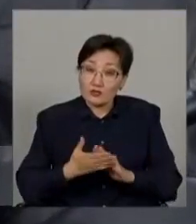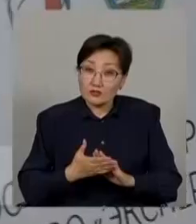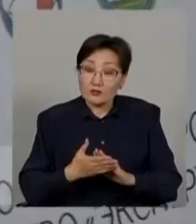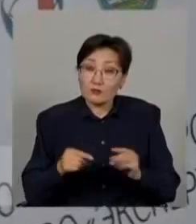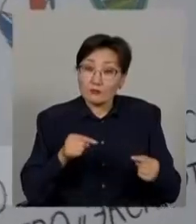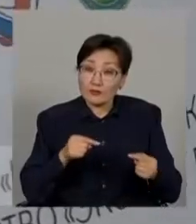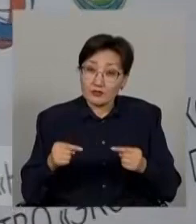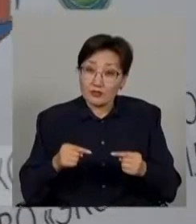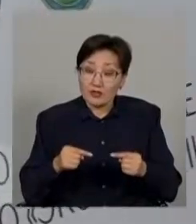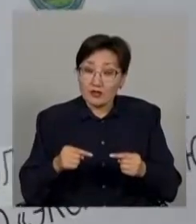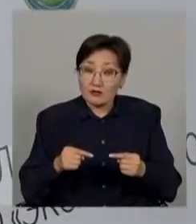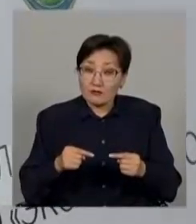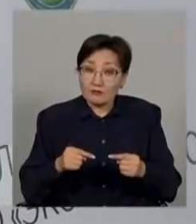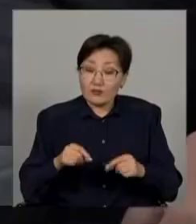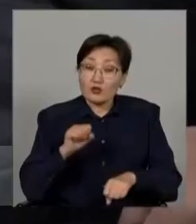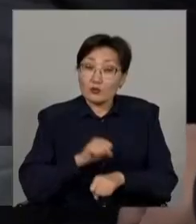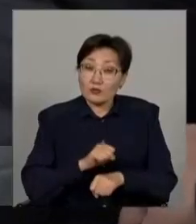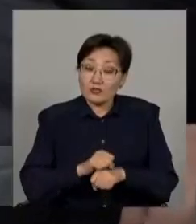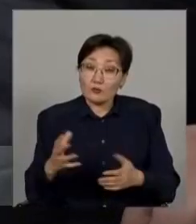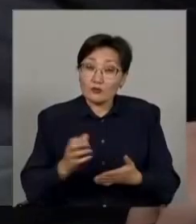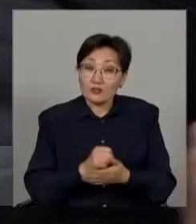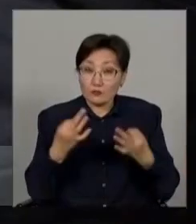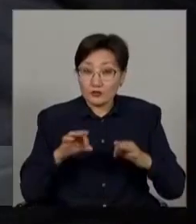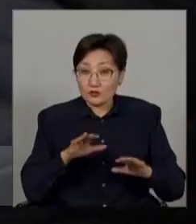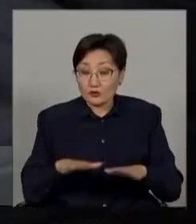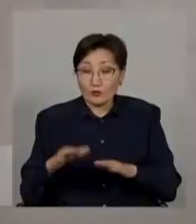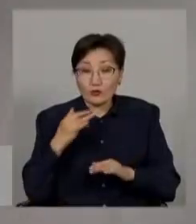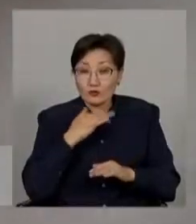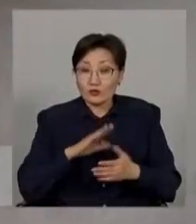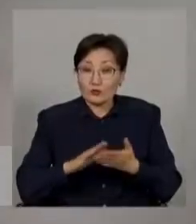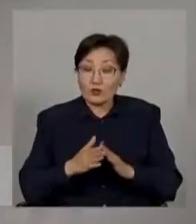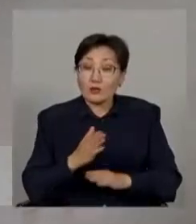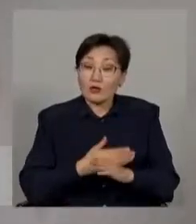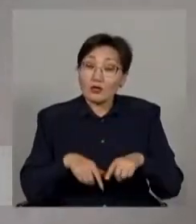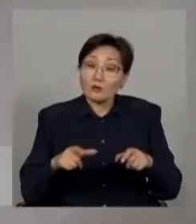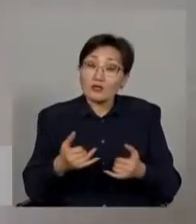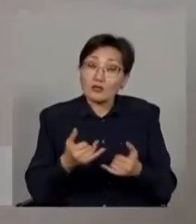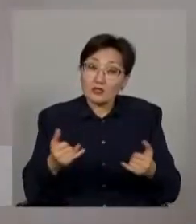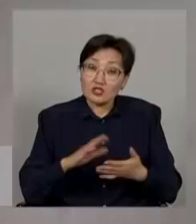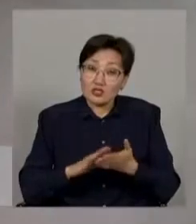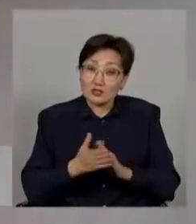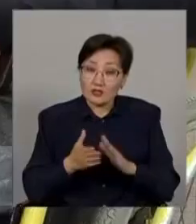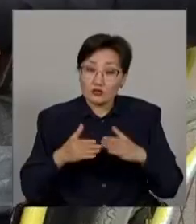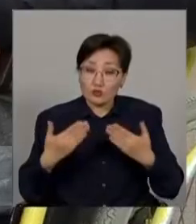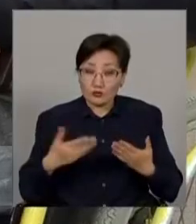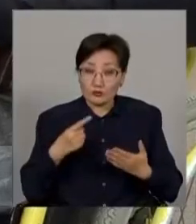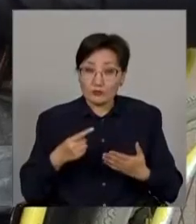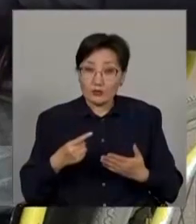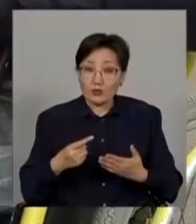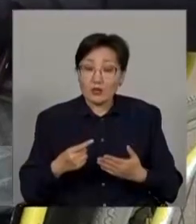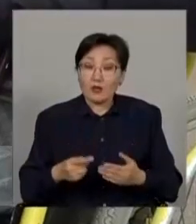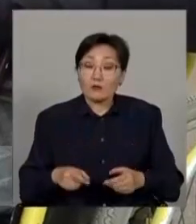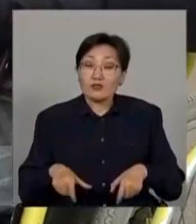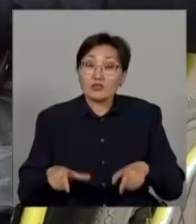екеуара мәміледен кейін тоқтады дейді. Сөзінше, тапқан бос орындарда көп жағдайда мүмкіндігі шектеулі жандарға жағдай жасалмаған. Көтеріліп шығу